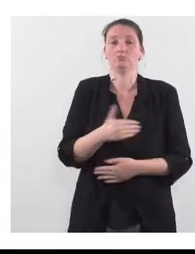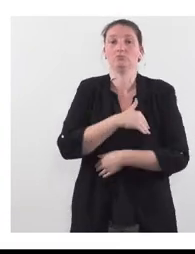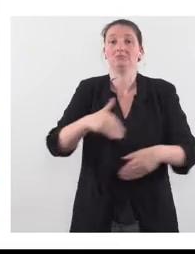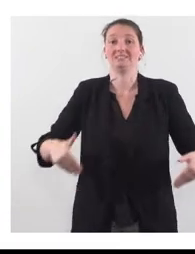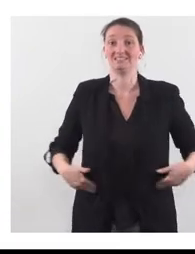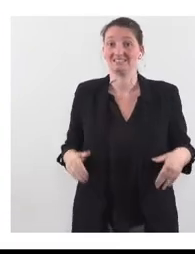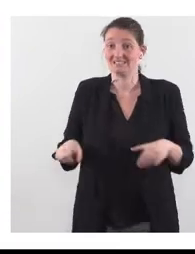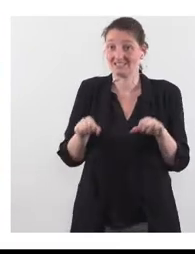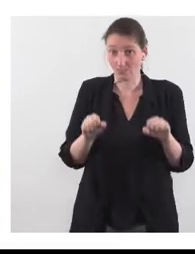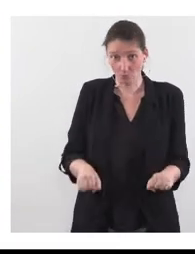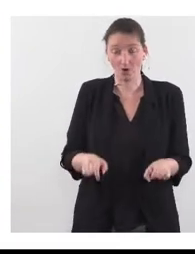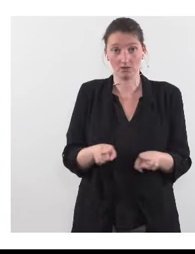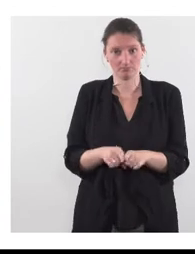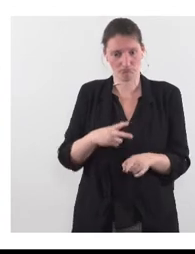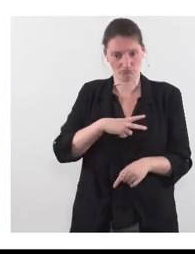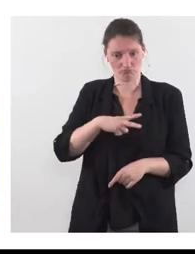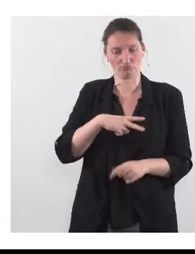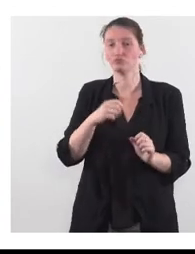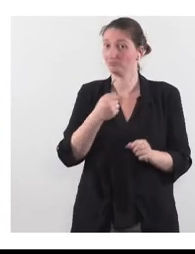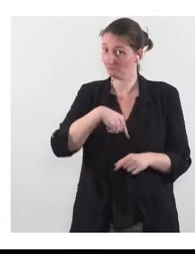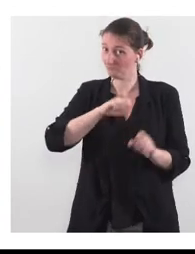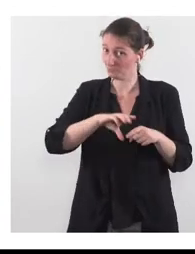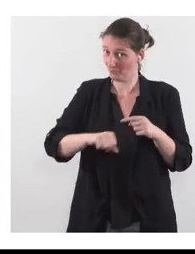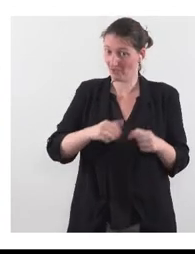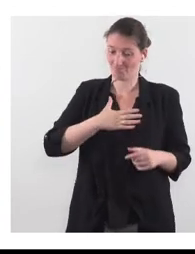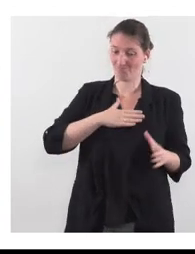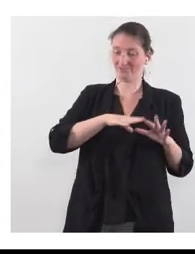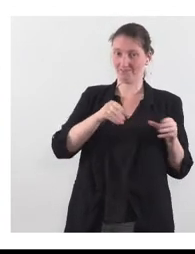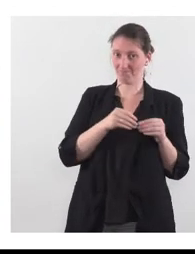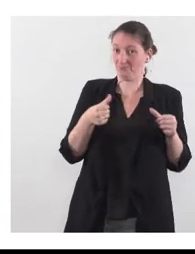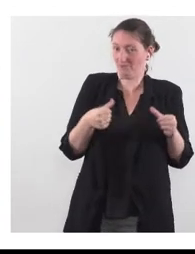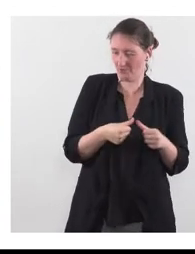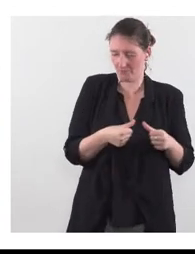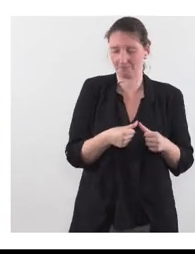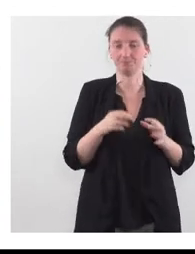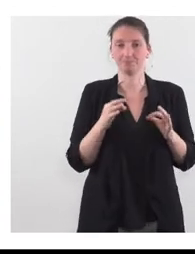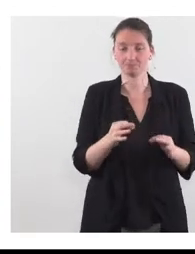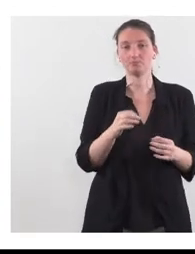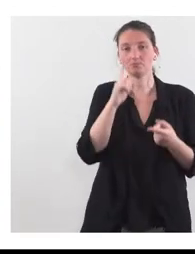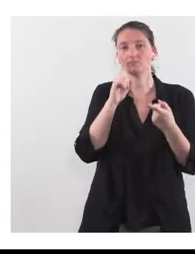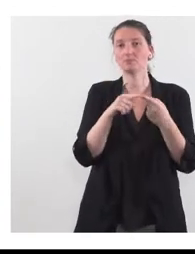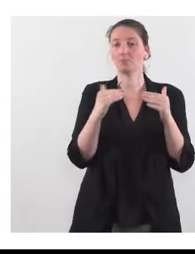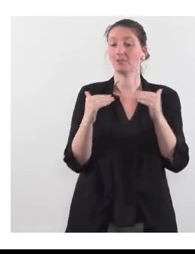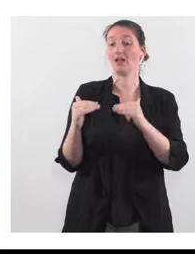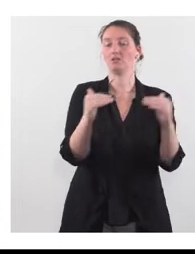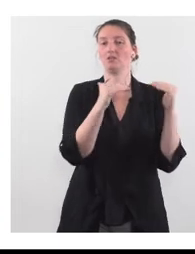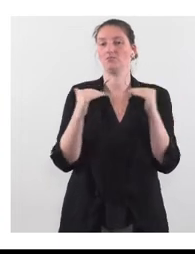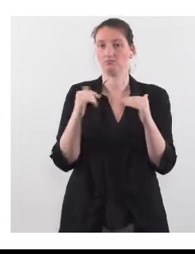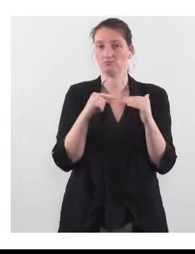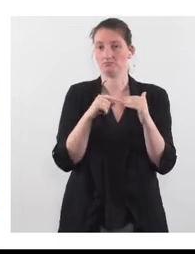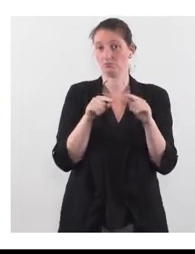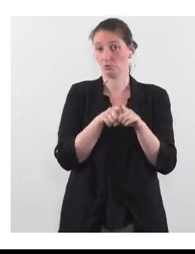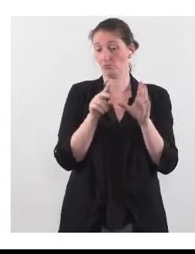et que nous exerçons au niveau de notre équipe juridique, c'est une révision de l'égalité, c'est un